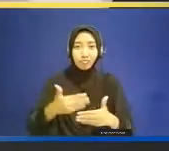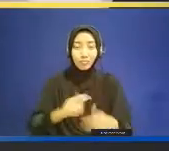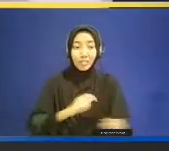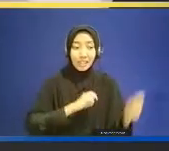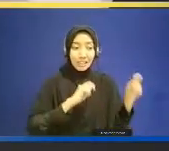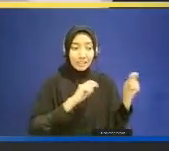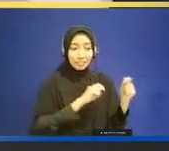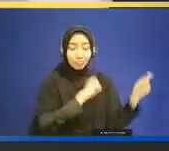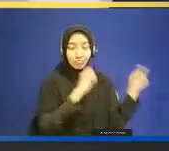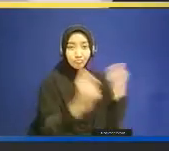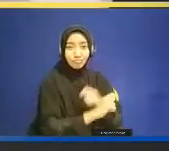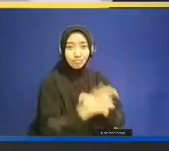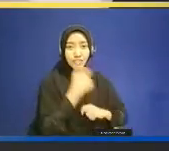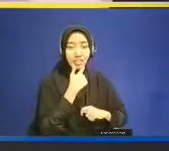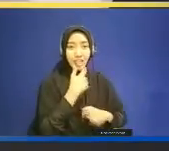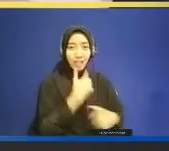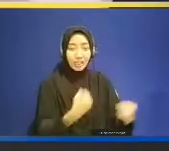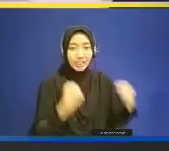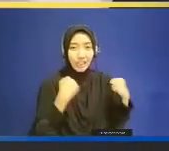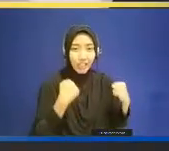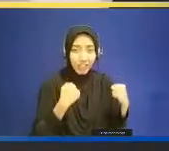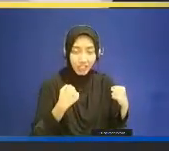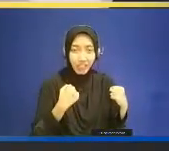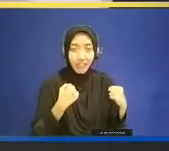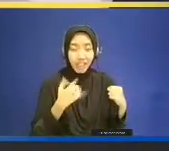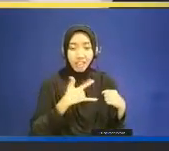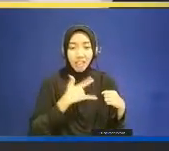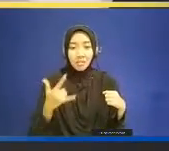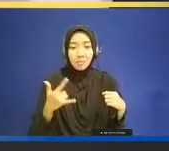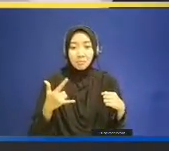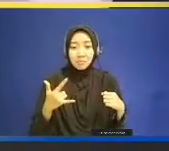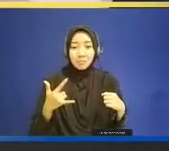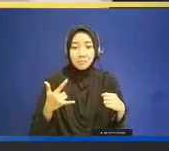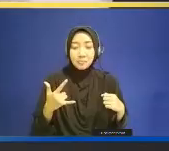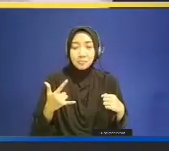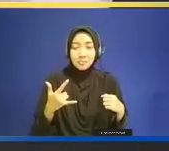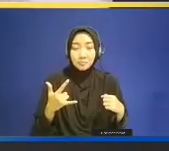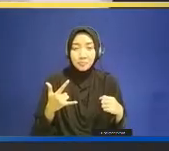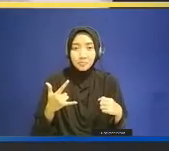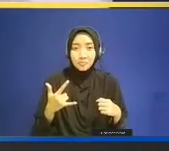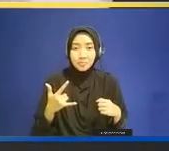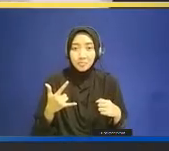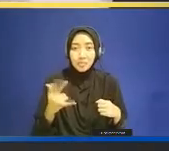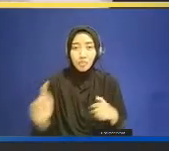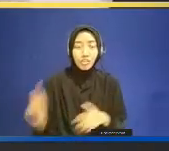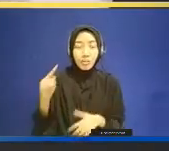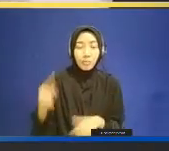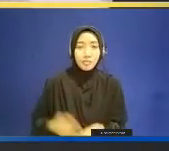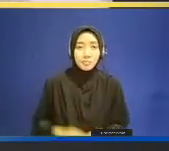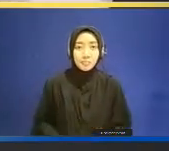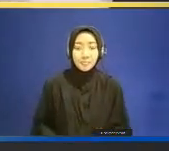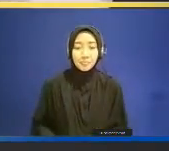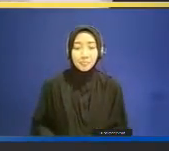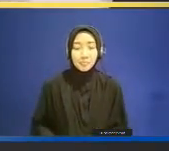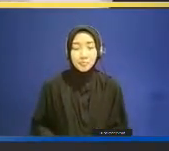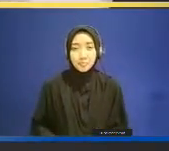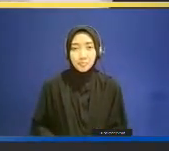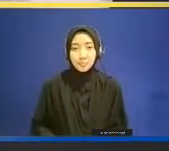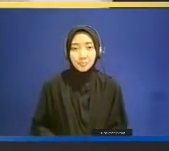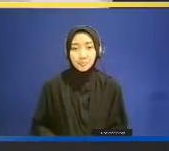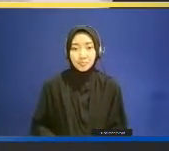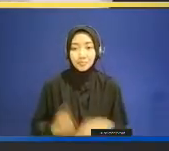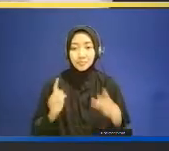transisi mengenai kesehatan itu tetap harus jadi prioritas kemudian